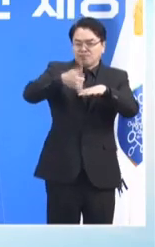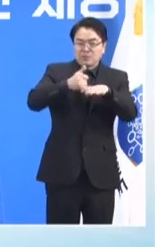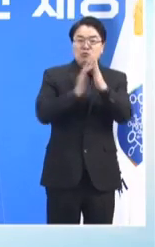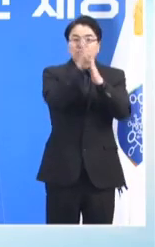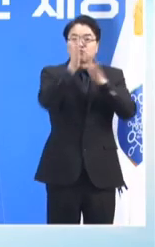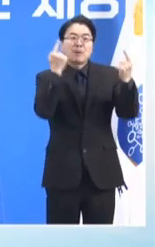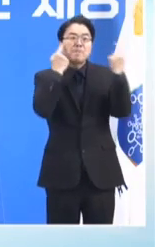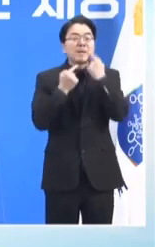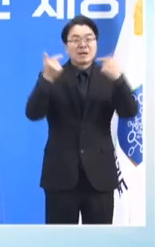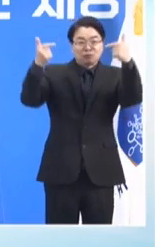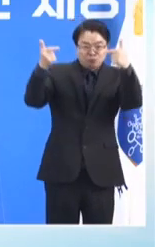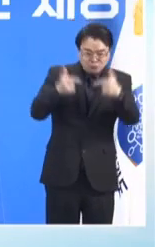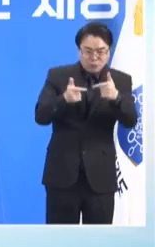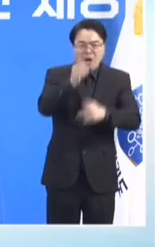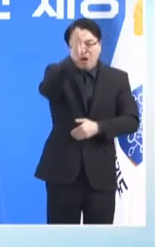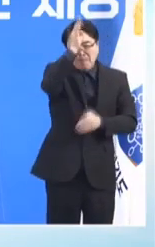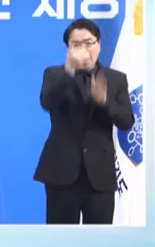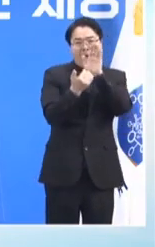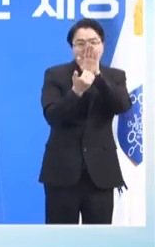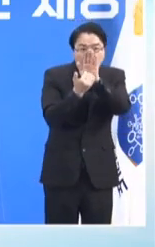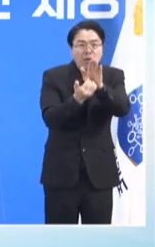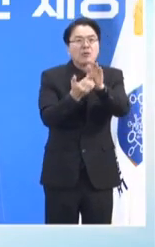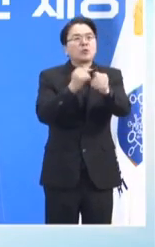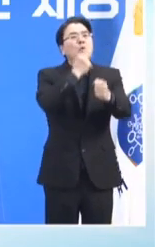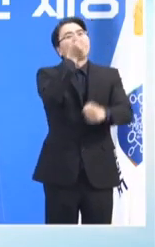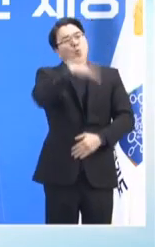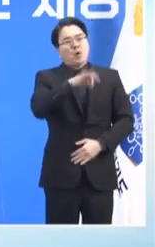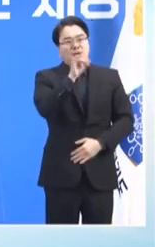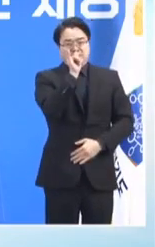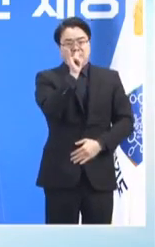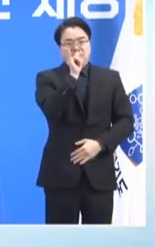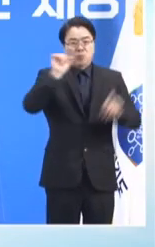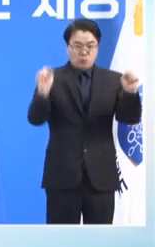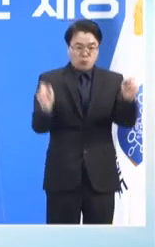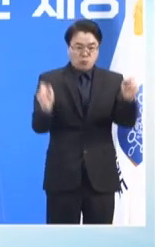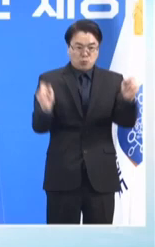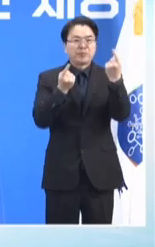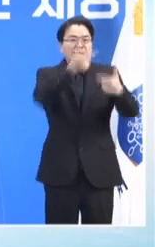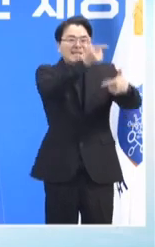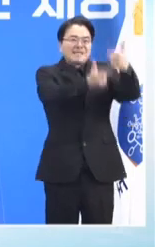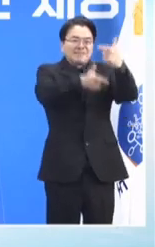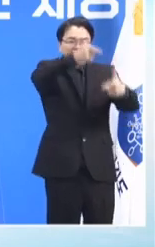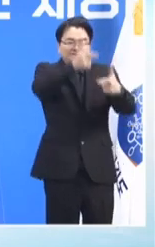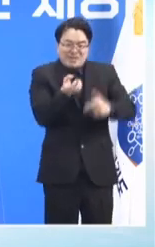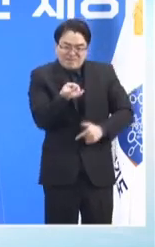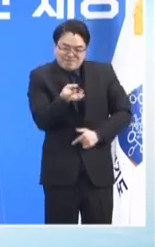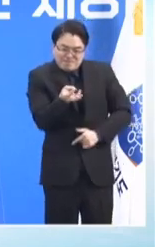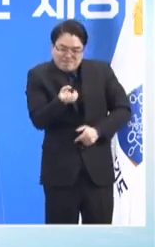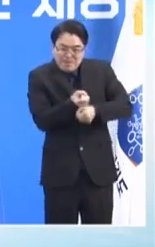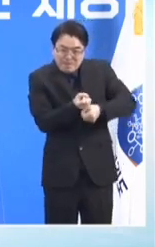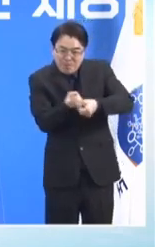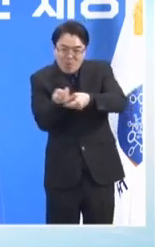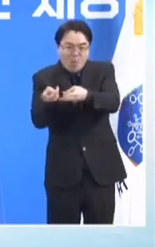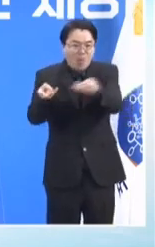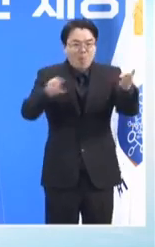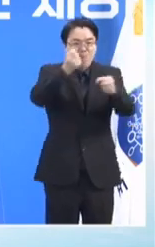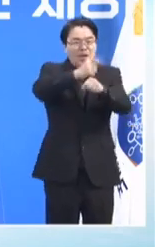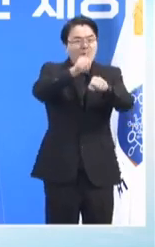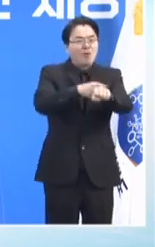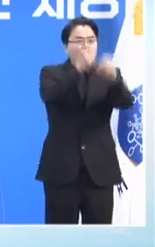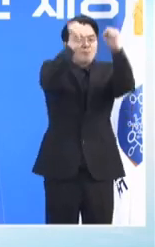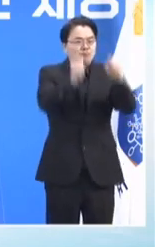피해를 줄이고 질병 감염을 막아줍니다. 아울러 식물을 수분시키고 씨앗을 퍼뜨려 자연을